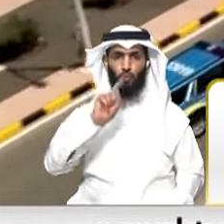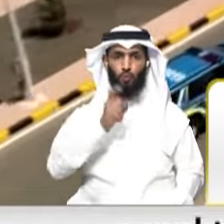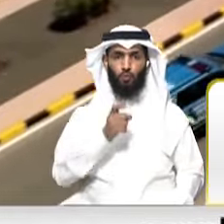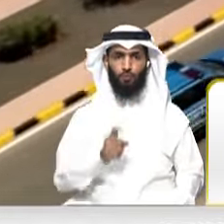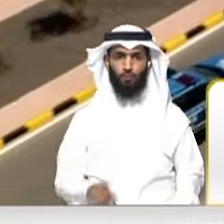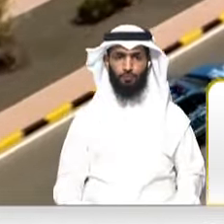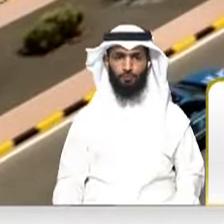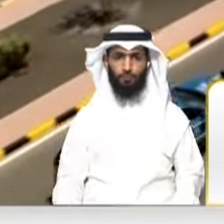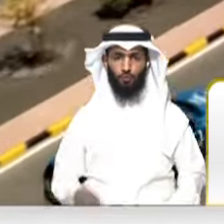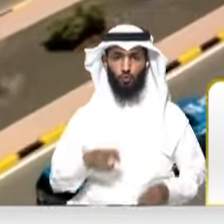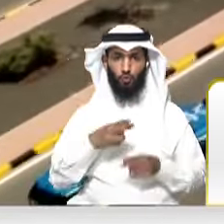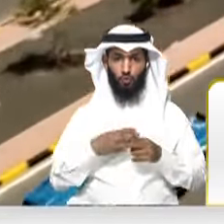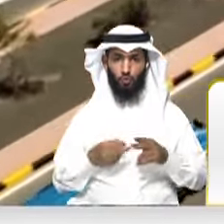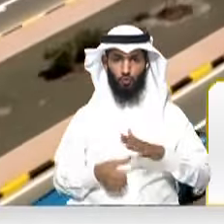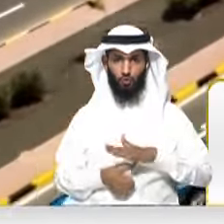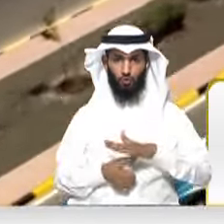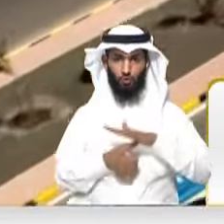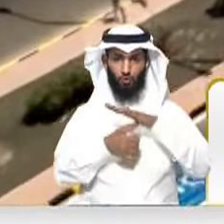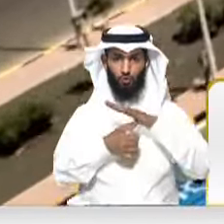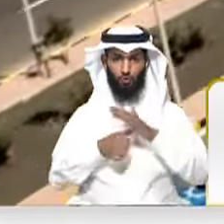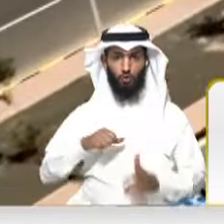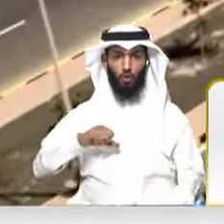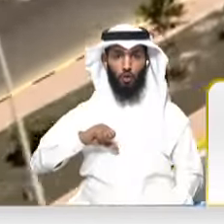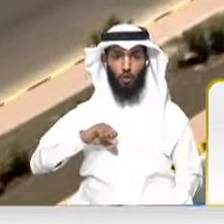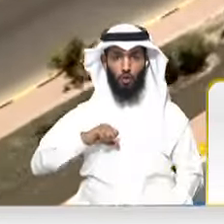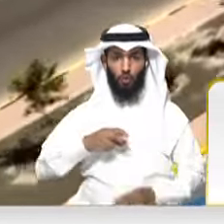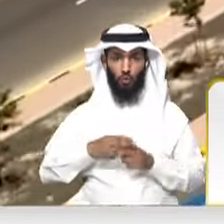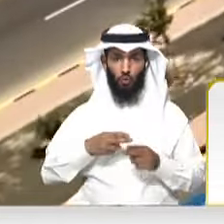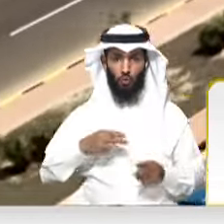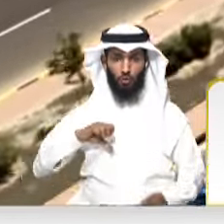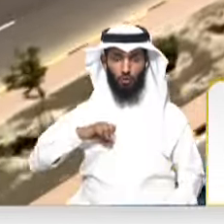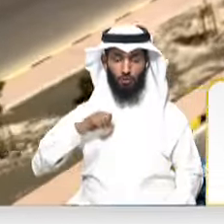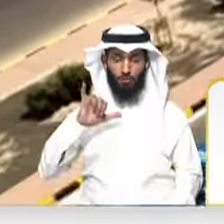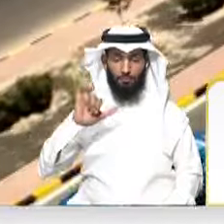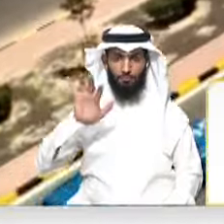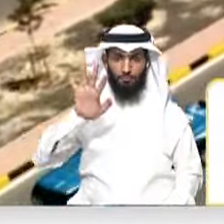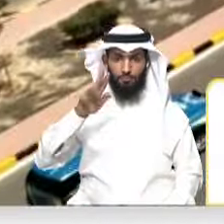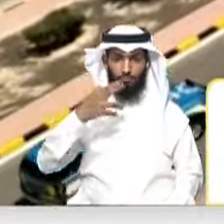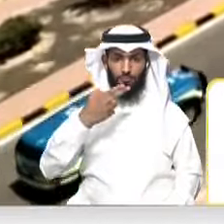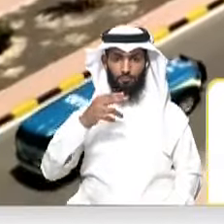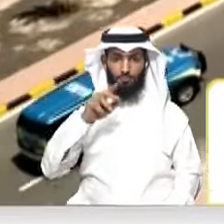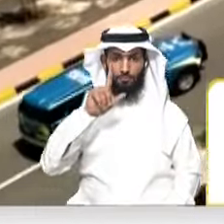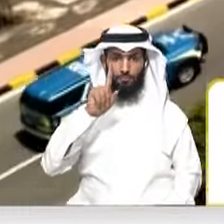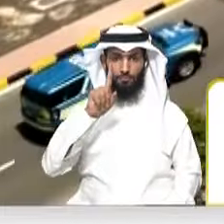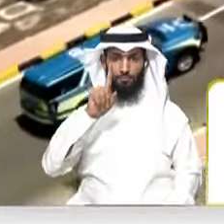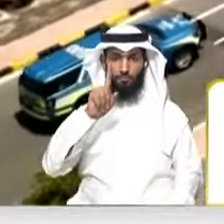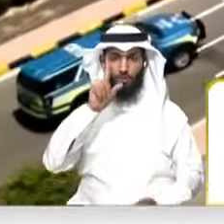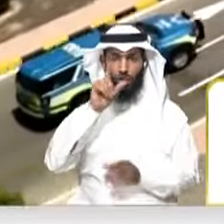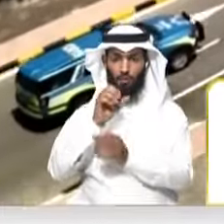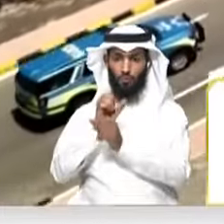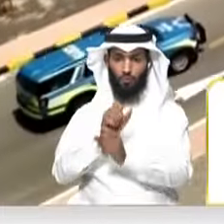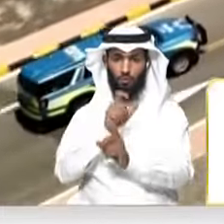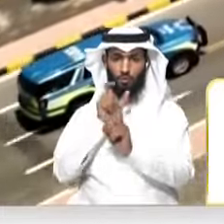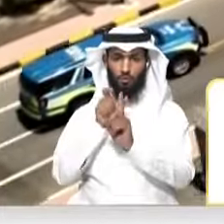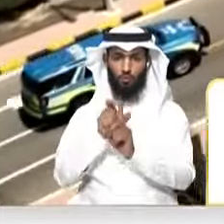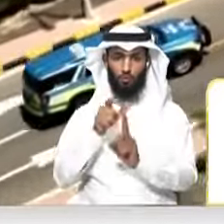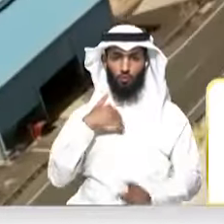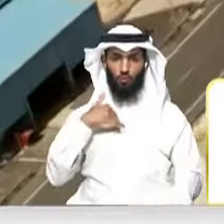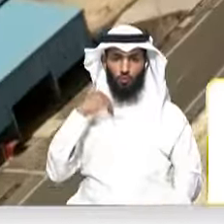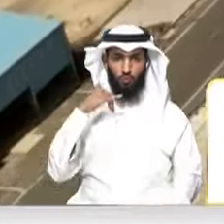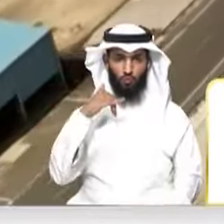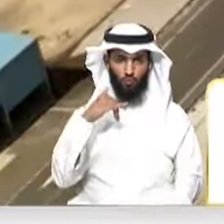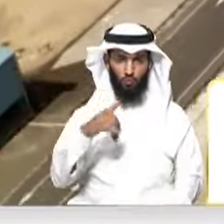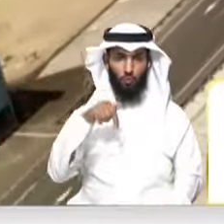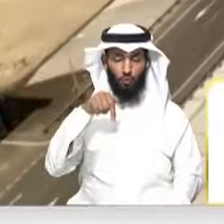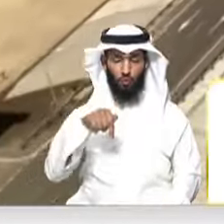تحت رعاية وحضور حضرة صاحب السمو أمير البلاد الشيخ مشعل الأحمد الجابر الصباح حفظه الله ورعاه، أقيمت